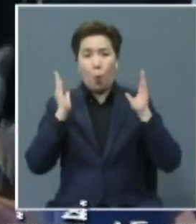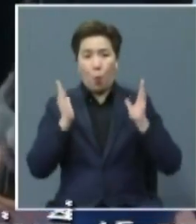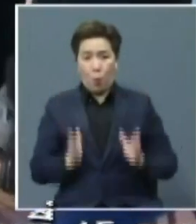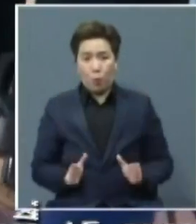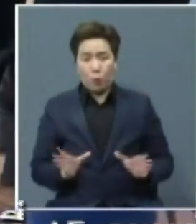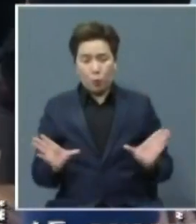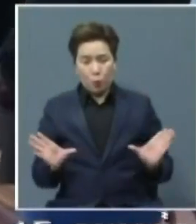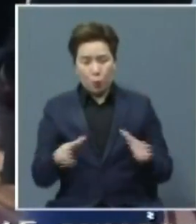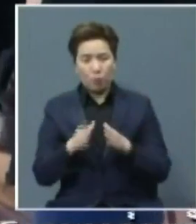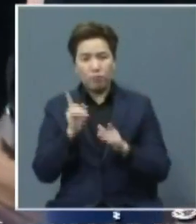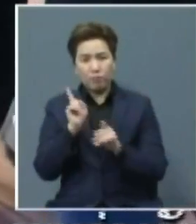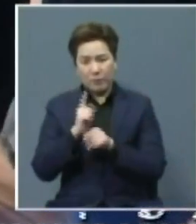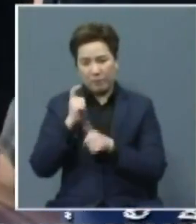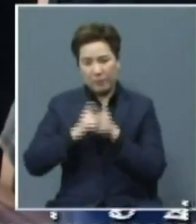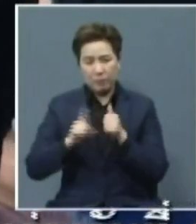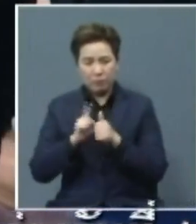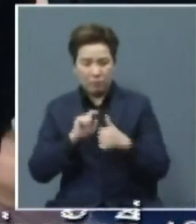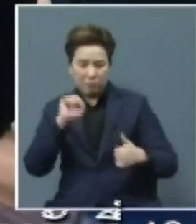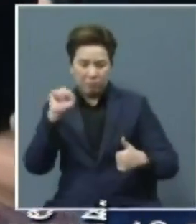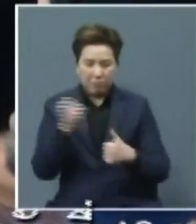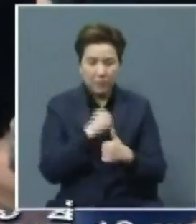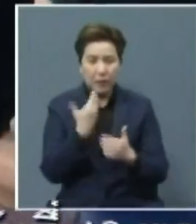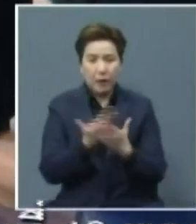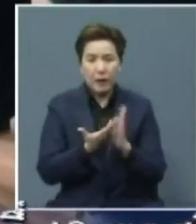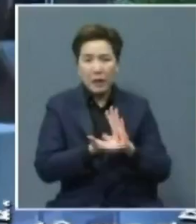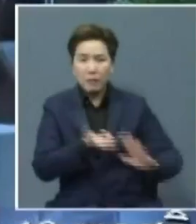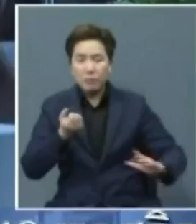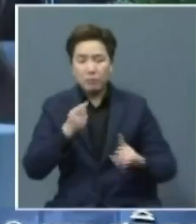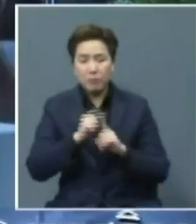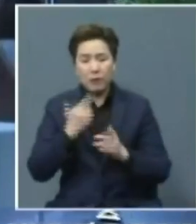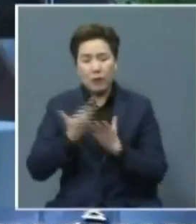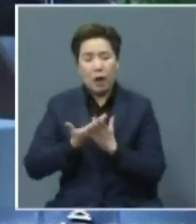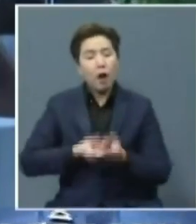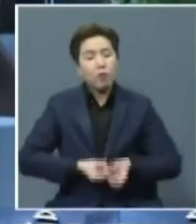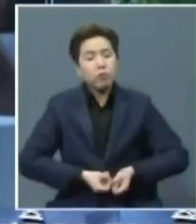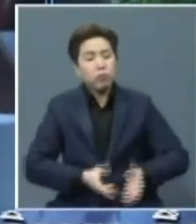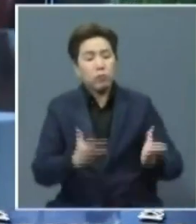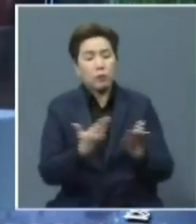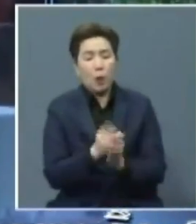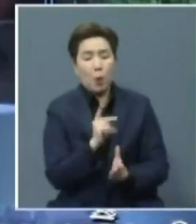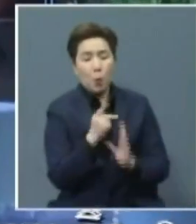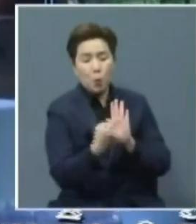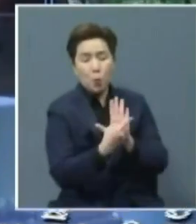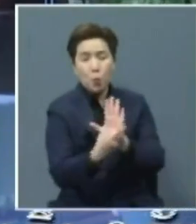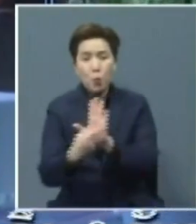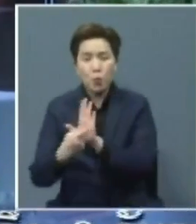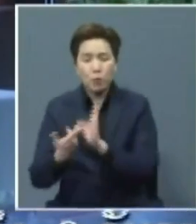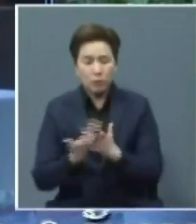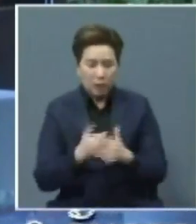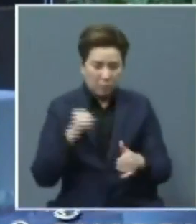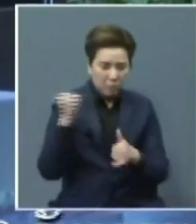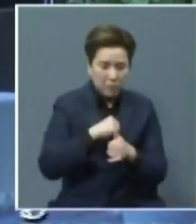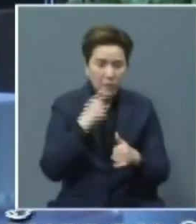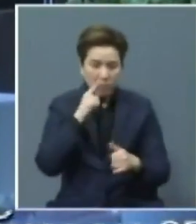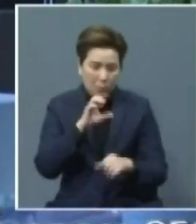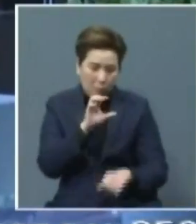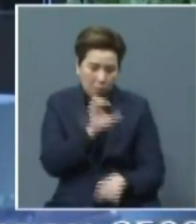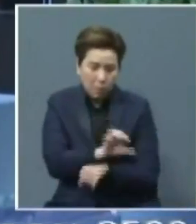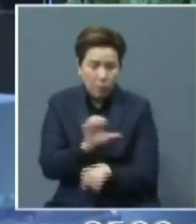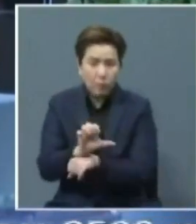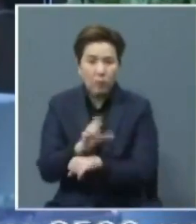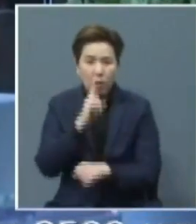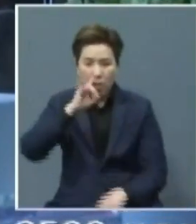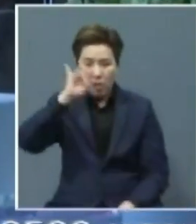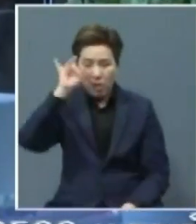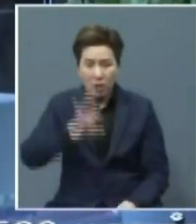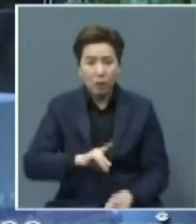หรือกลุ่มบุคคลที่มีพฤติการเป็นผู้กระทำความผิดอย่างเช่นเป็นนายทุนปล่อยเงินกู้การทวงถามหนี้โดยการข่มขู่